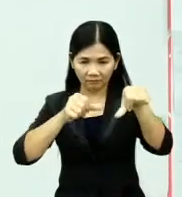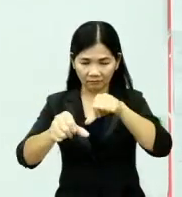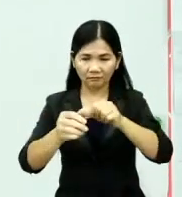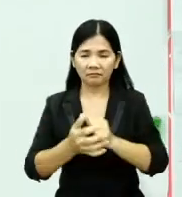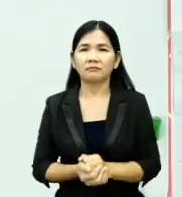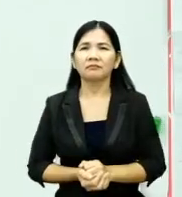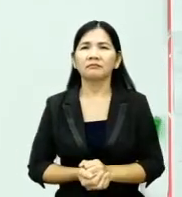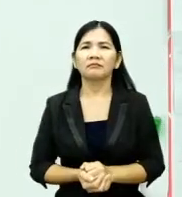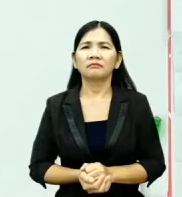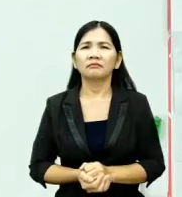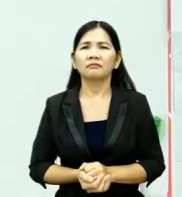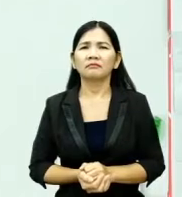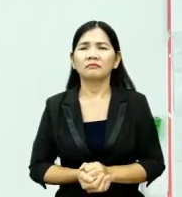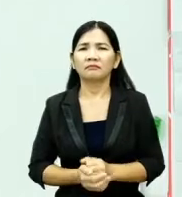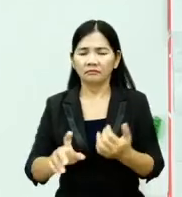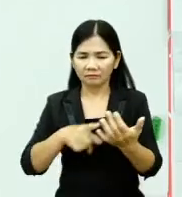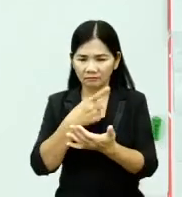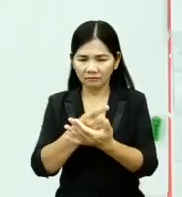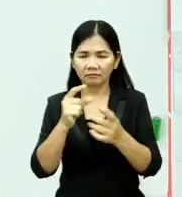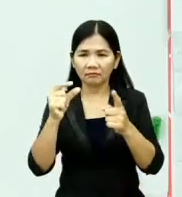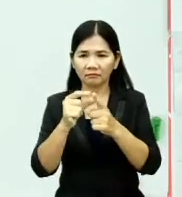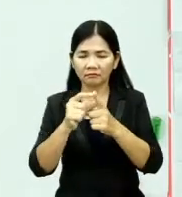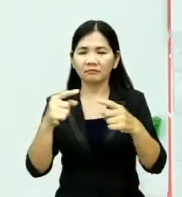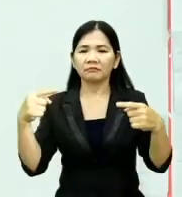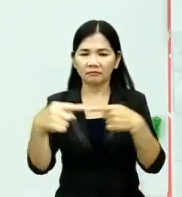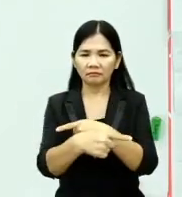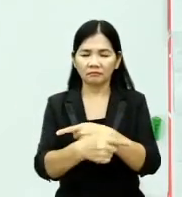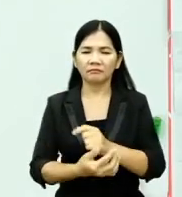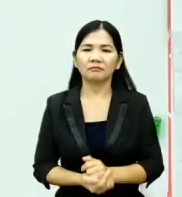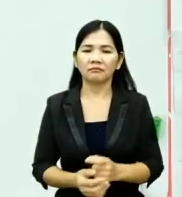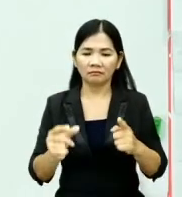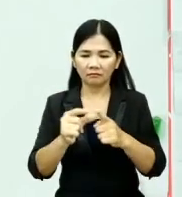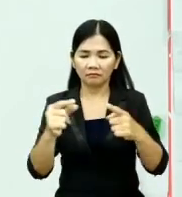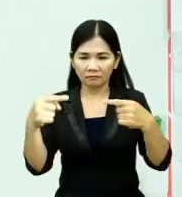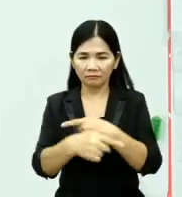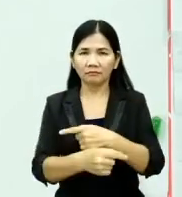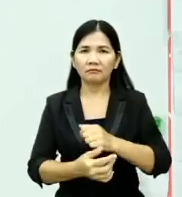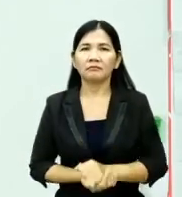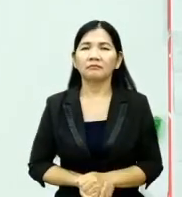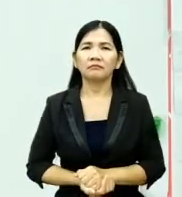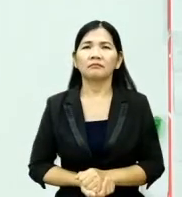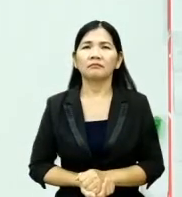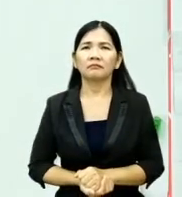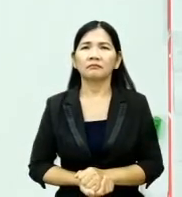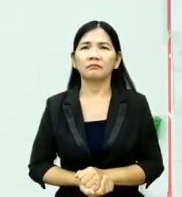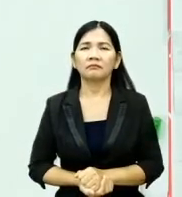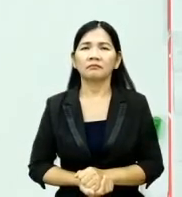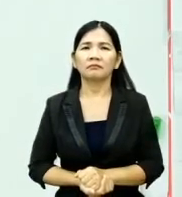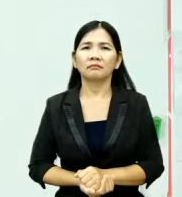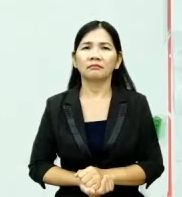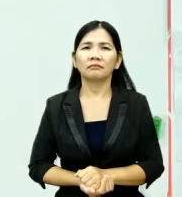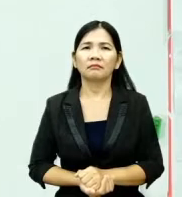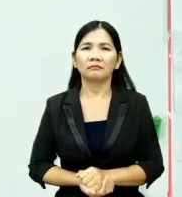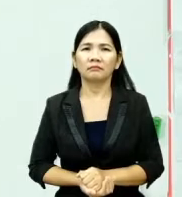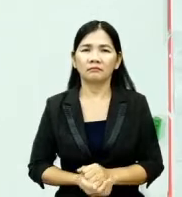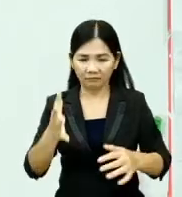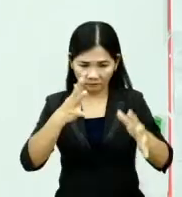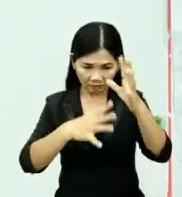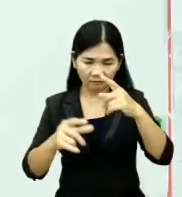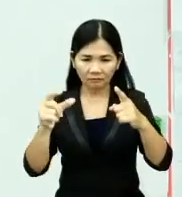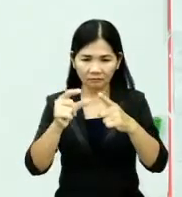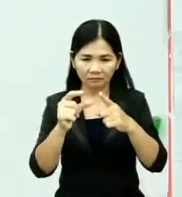này đá chướng châu tẹo đỏ bị tôi với mặt đòn chà tá nệ cừu nâng nồng cốn chà riêng bị tôi ở vậy